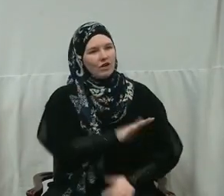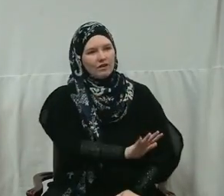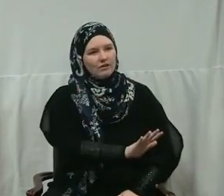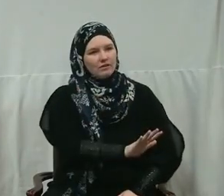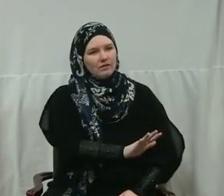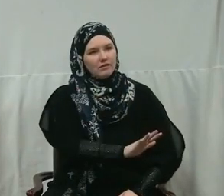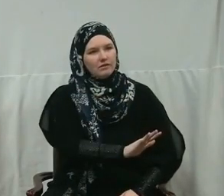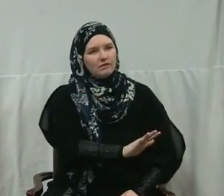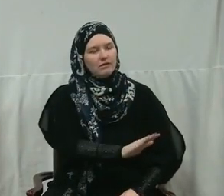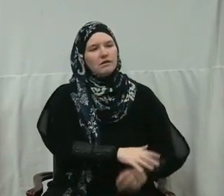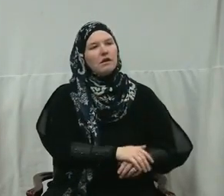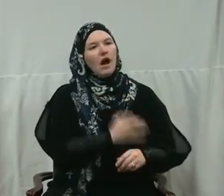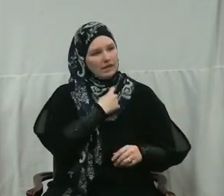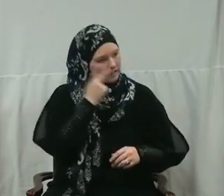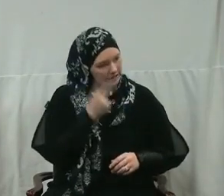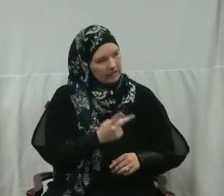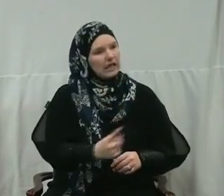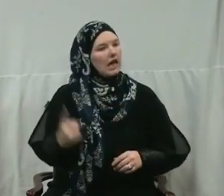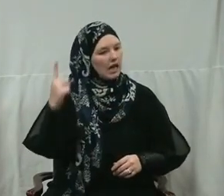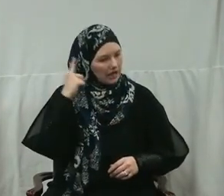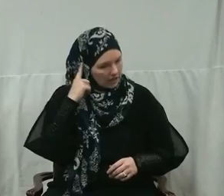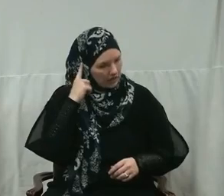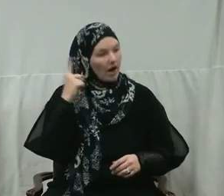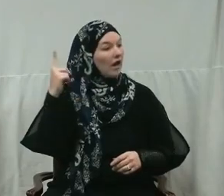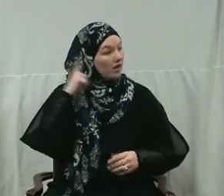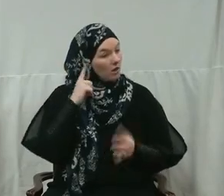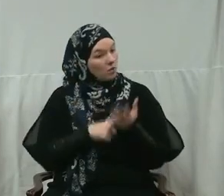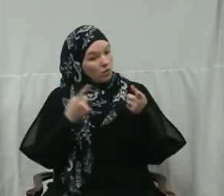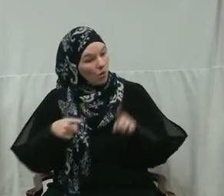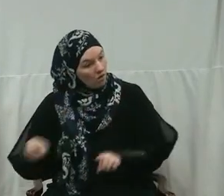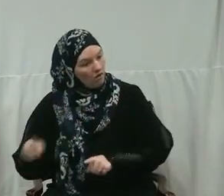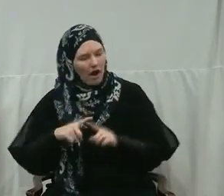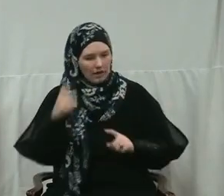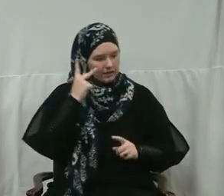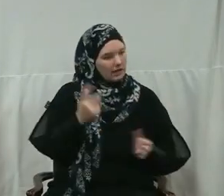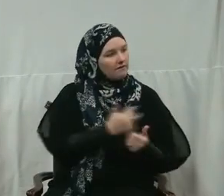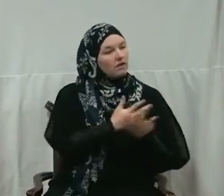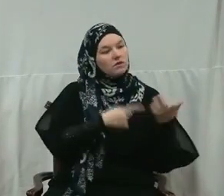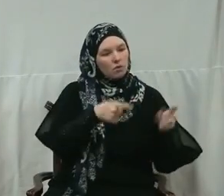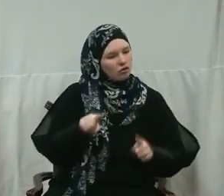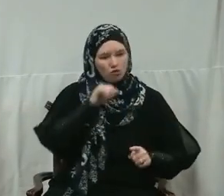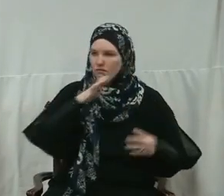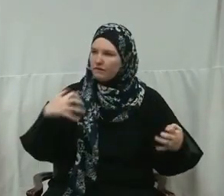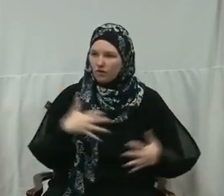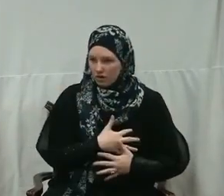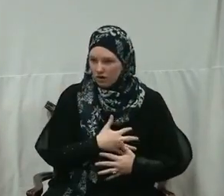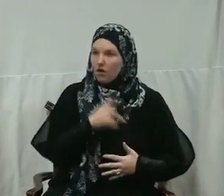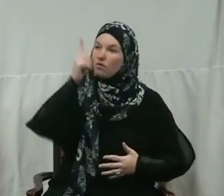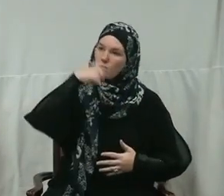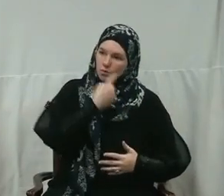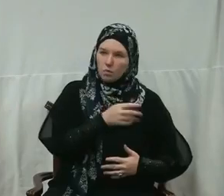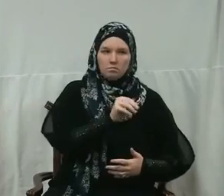see and I hear. I hear what's going on and I see. Don't be afraid. قال لا